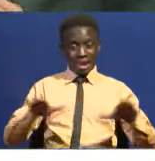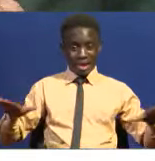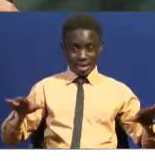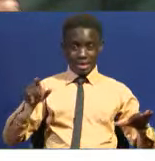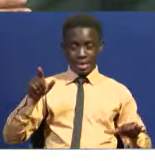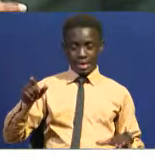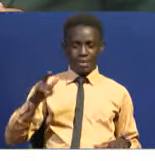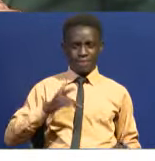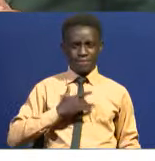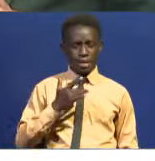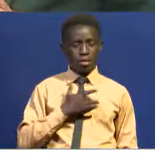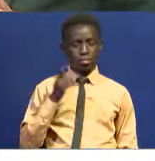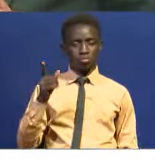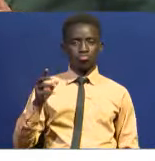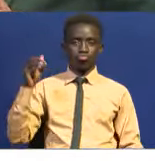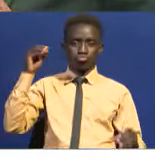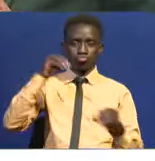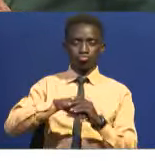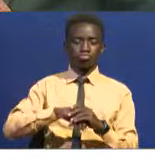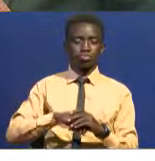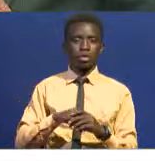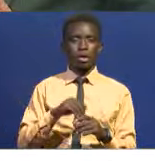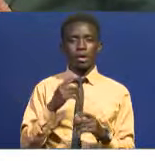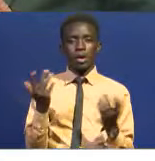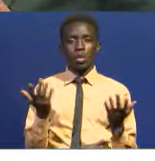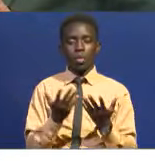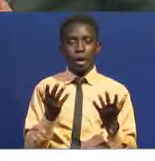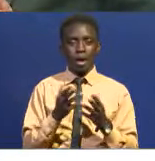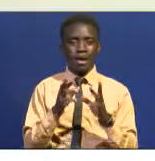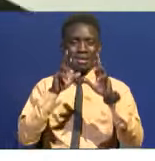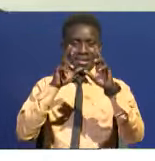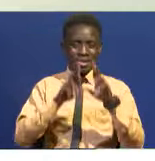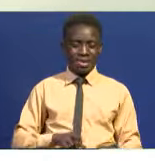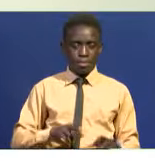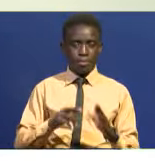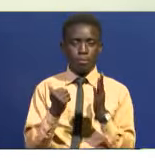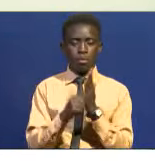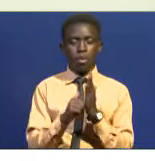tukio la ulawiti dhidi ya mwanablogu mmoja wa Mombasa.